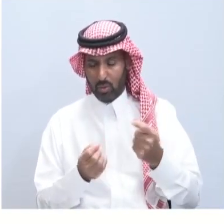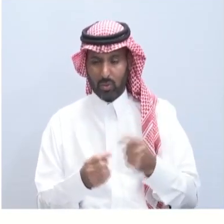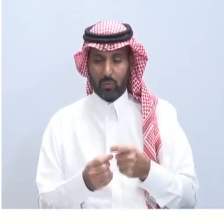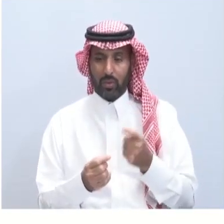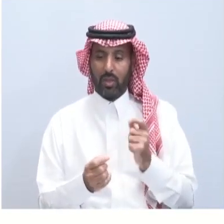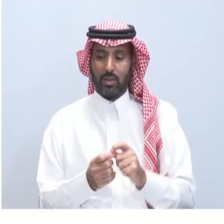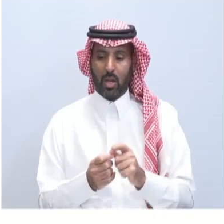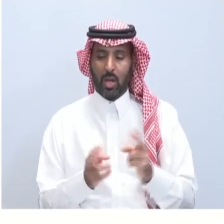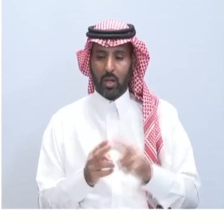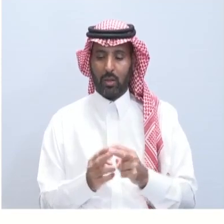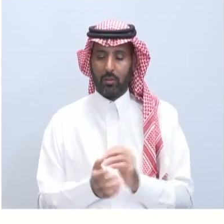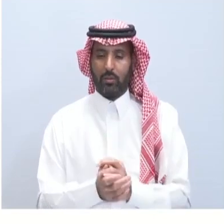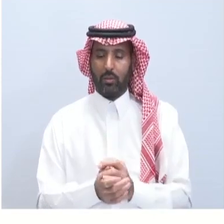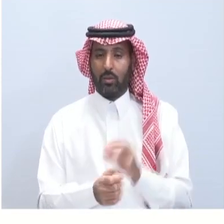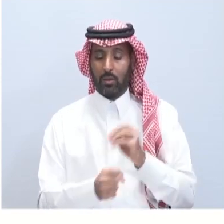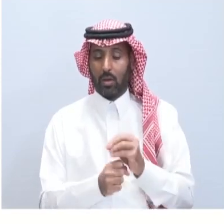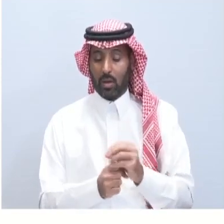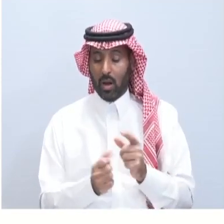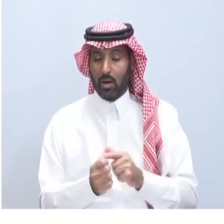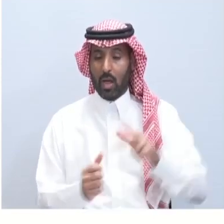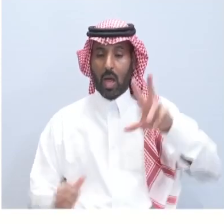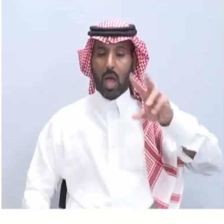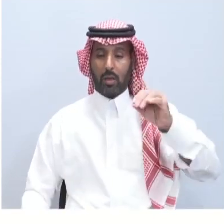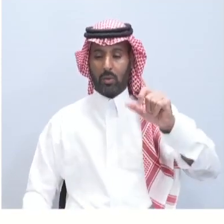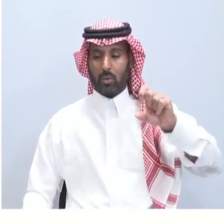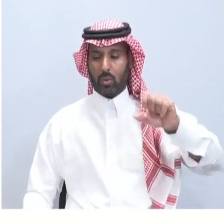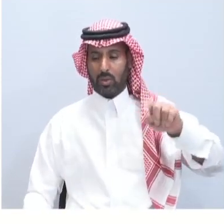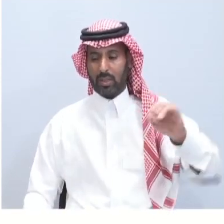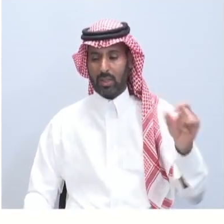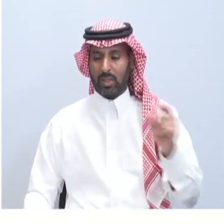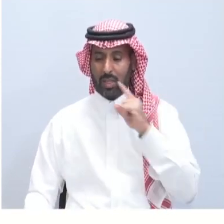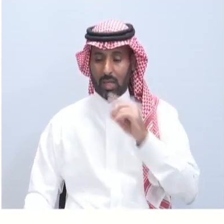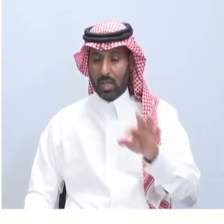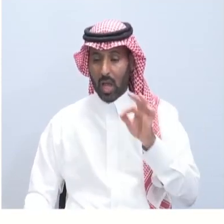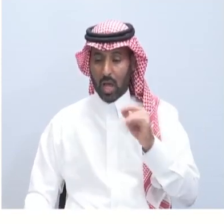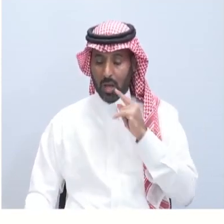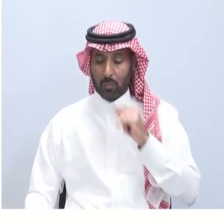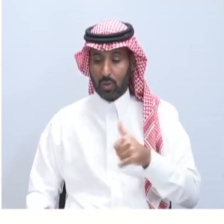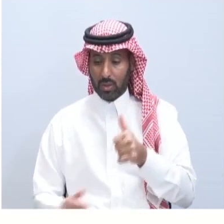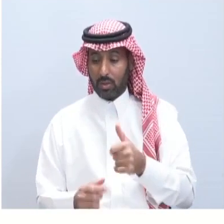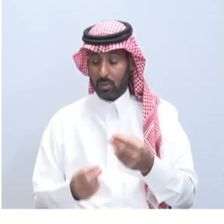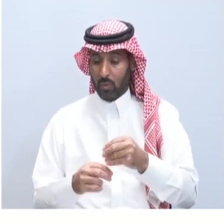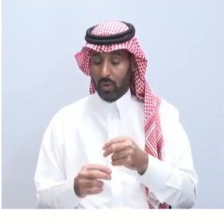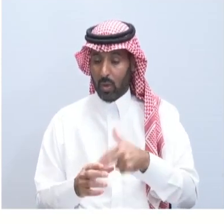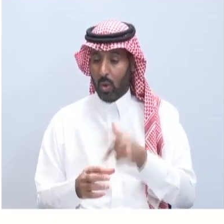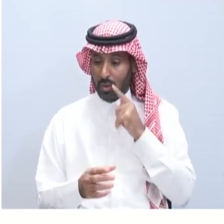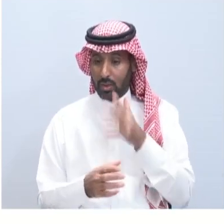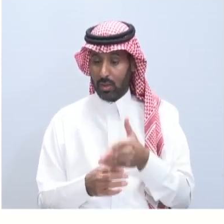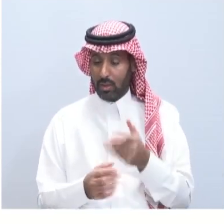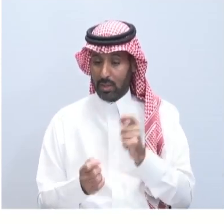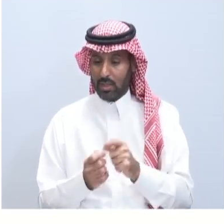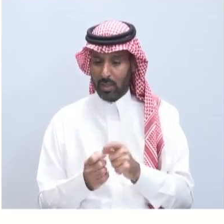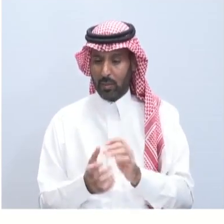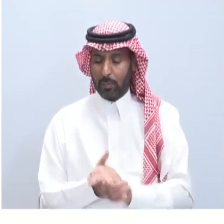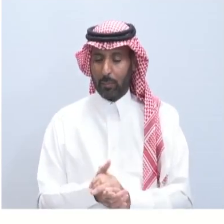الكهرباء حيث ذكرنا بانه يبرز الهيدروجين كخيار مناسب لتوفير الوقود وبخاصه للقطاعات ذات